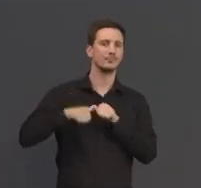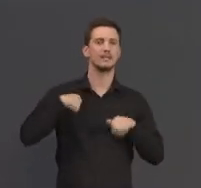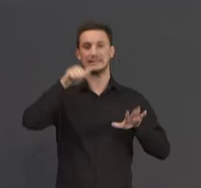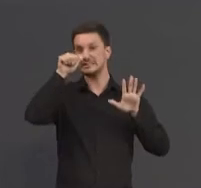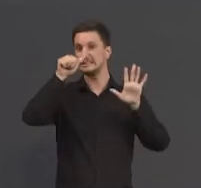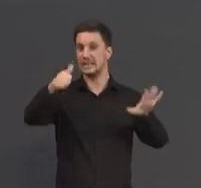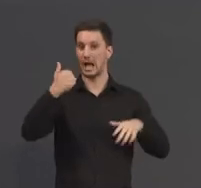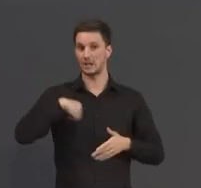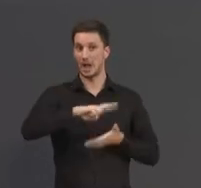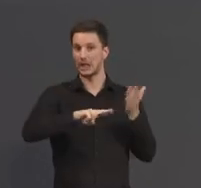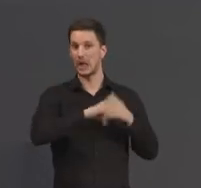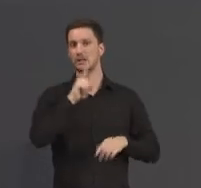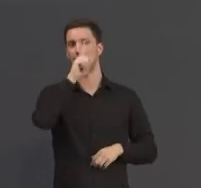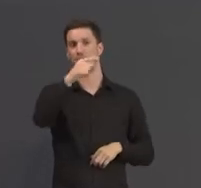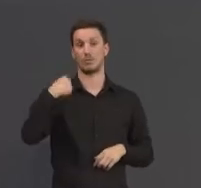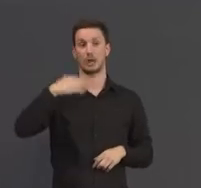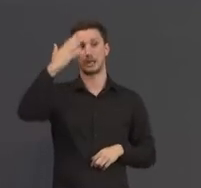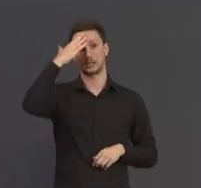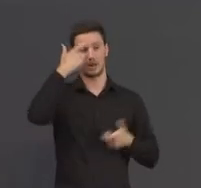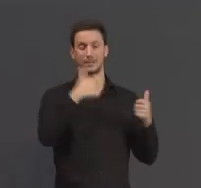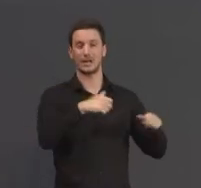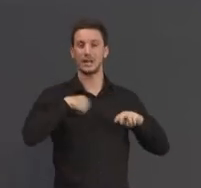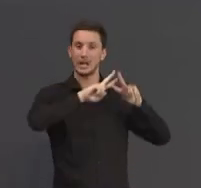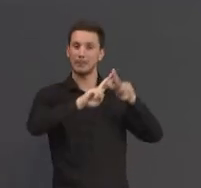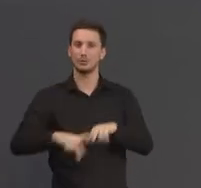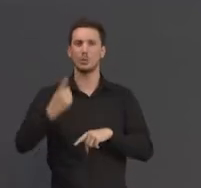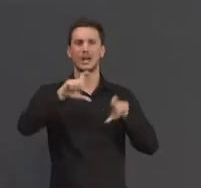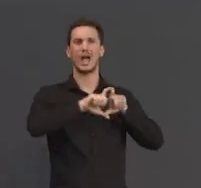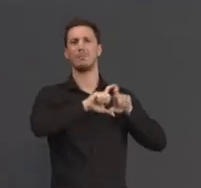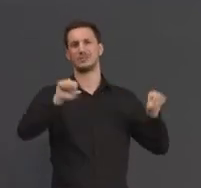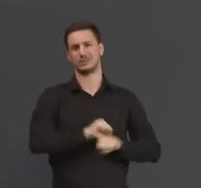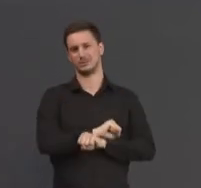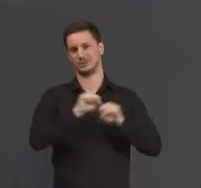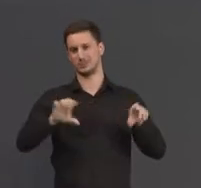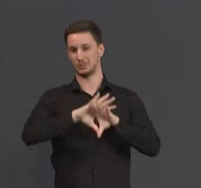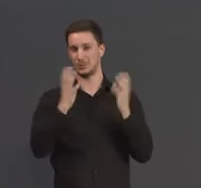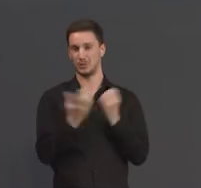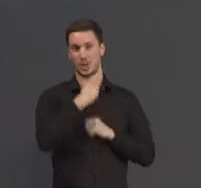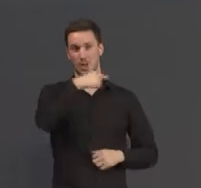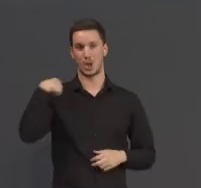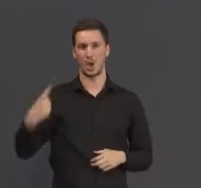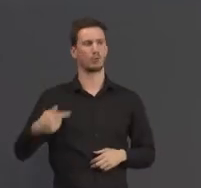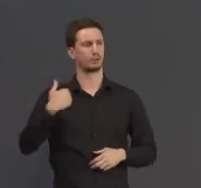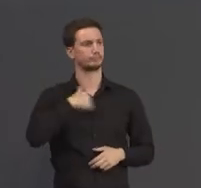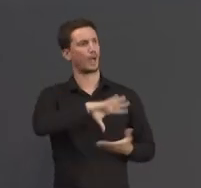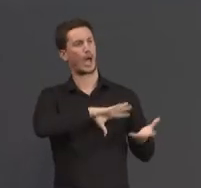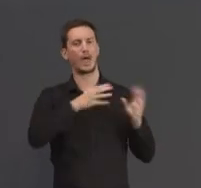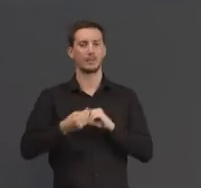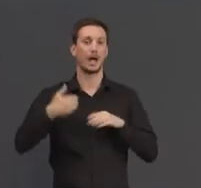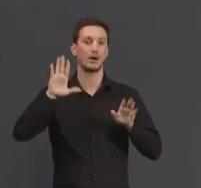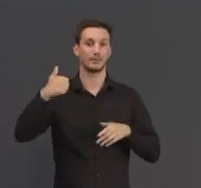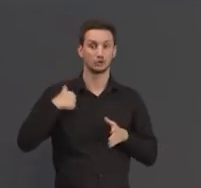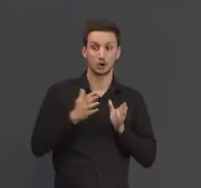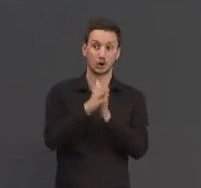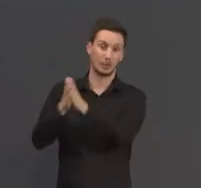Unit i sóc cap d'un equip d'investigadors en una gran multinacional a Londres i estic molt adaptada, tot i que els meus